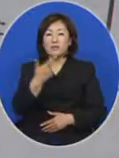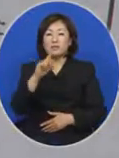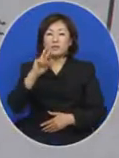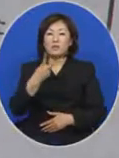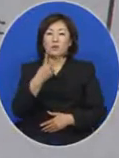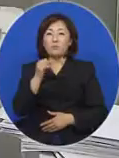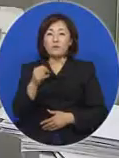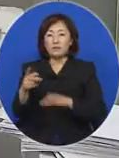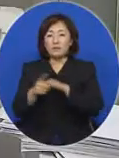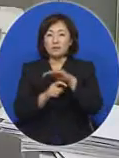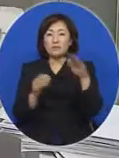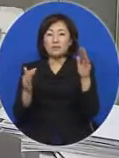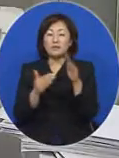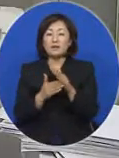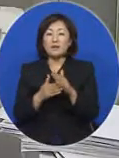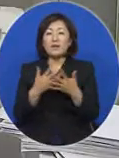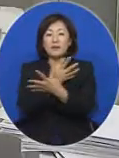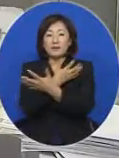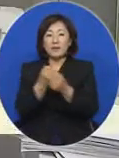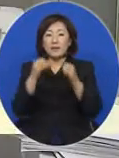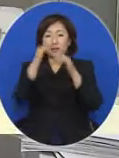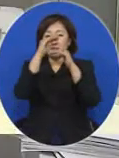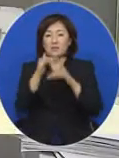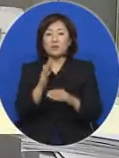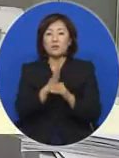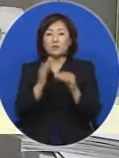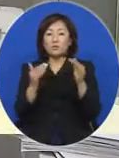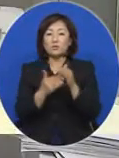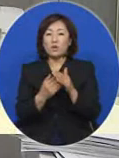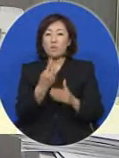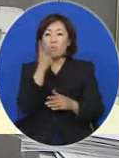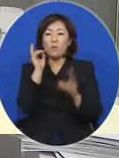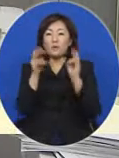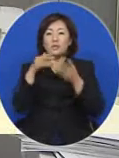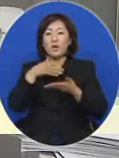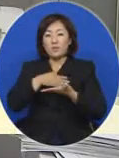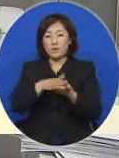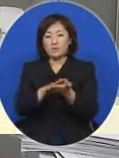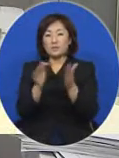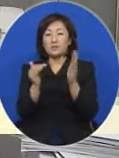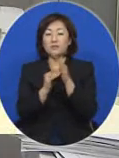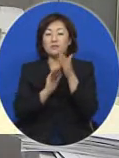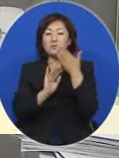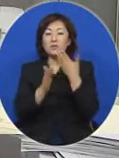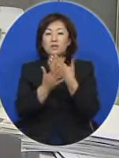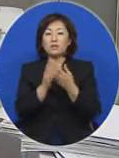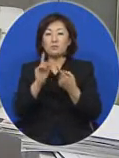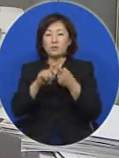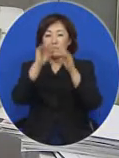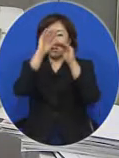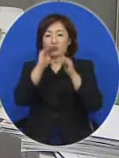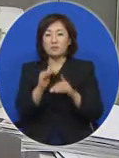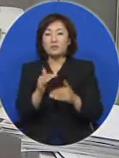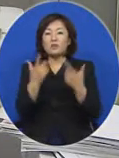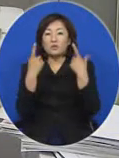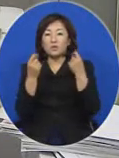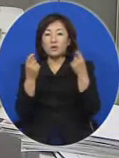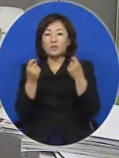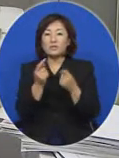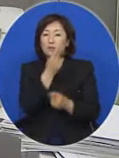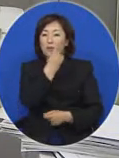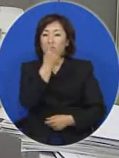가로챘습니다. 이들은 임대차 계약서를 보험사에 팩스로 보내면 보험사가 계약서대로 실제 차량이